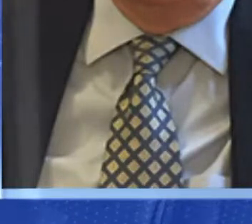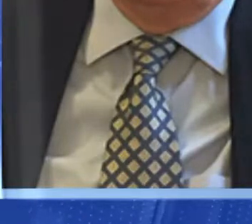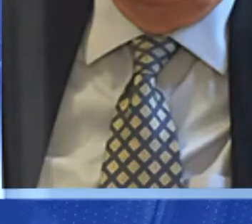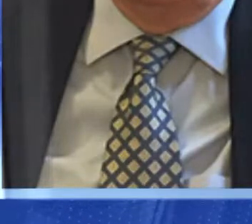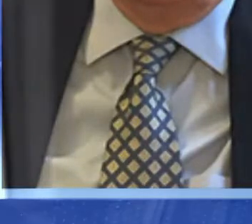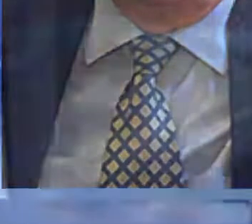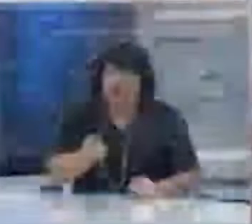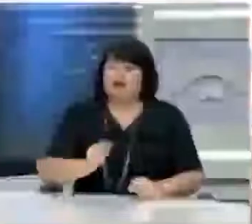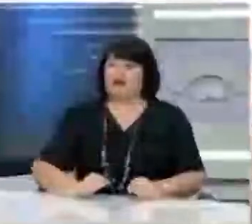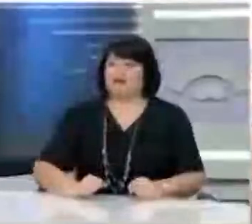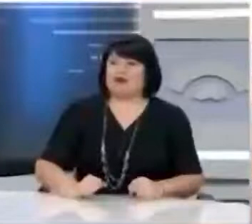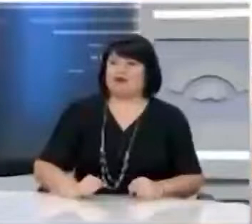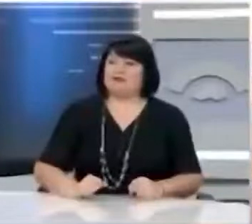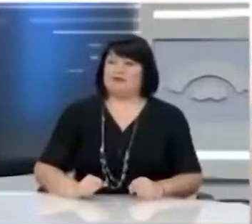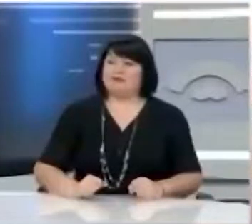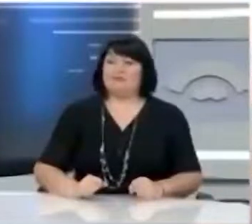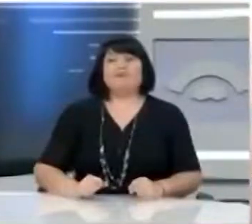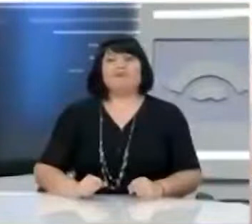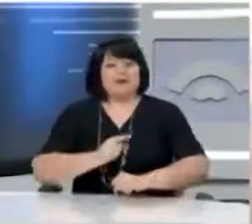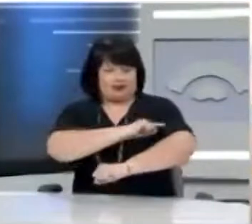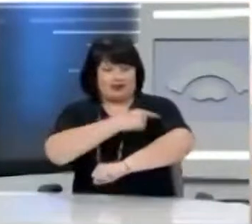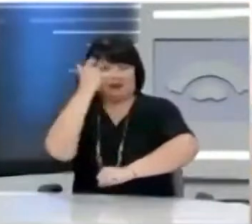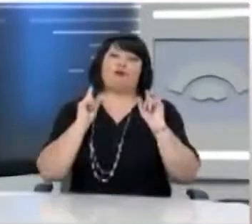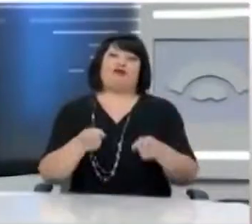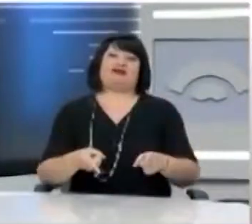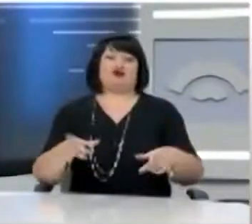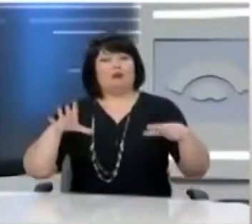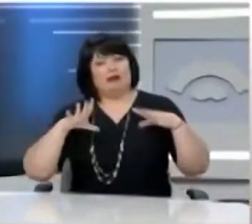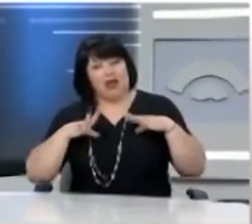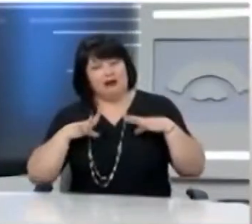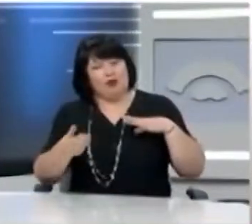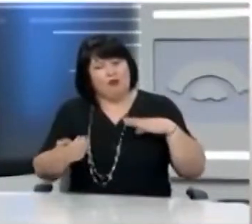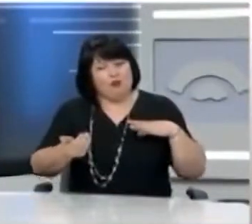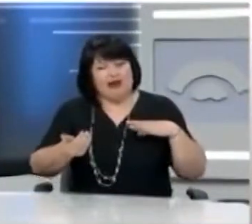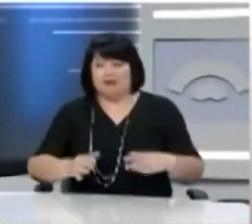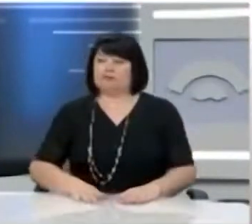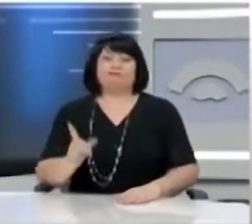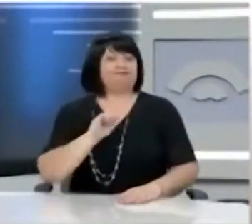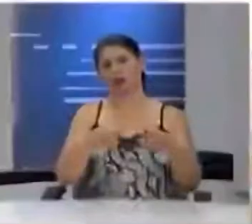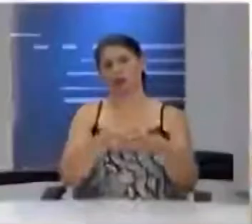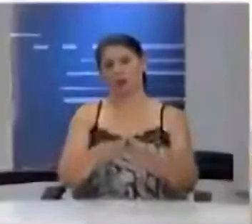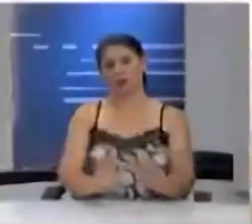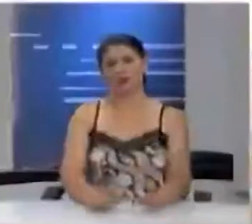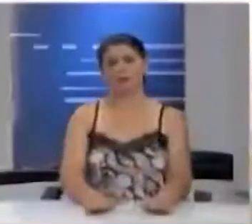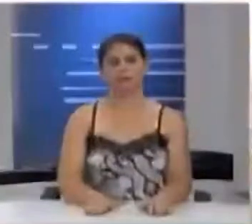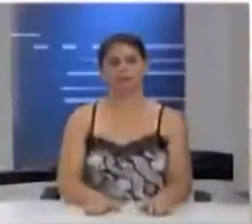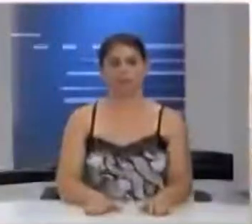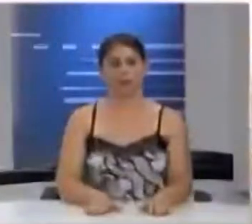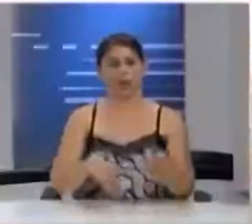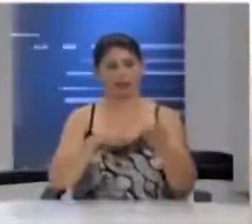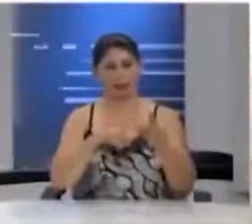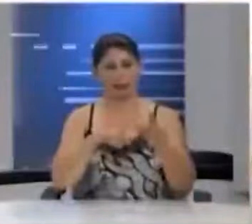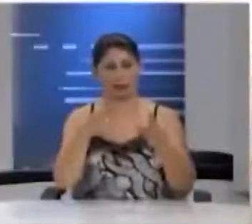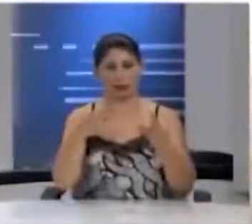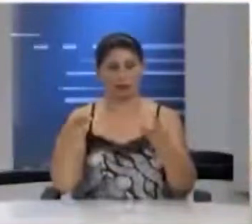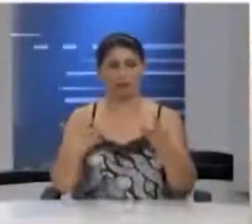του νόμου. Μετά το σάλο που προκλήθηκε, ο πρόεδρος της Βουλής, Κώστας Στασούλας, αποφάσισε να επισπεύσει την εφαρμογή της